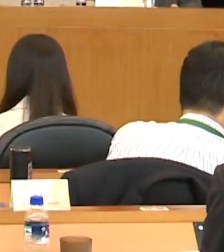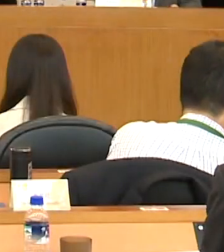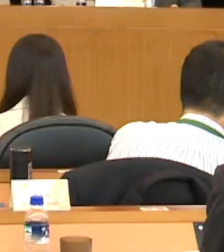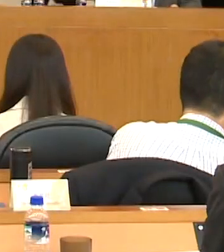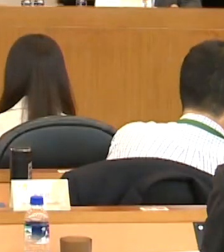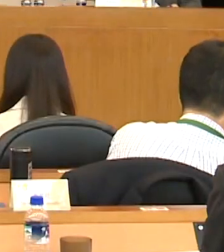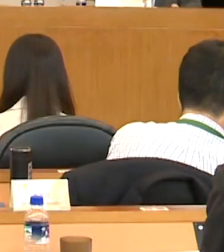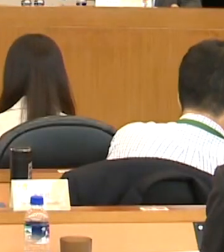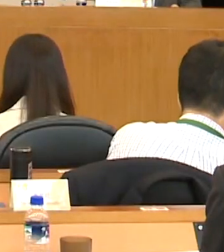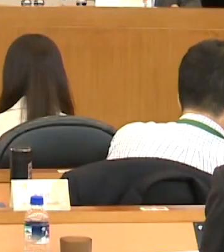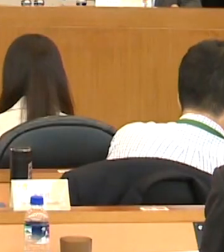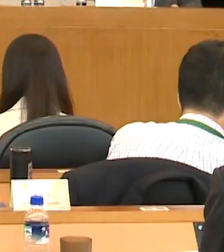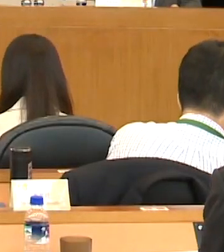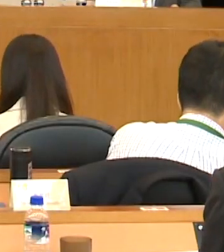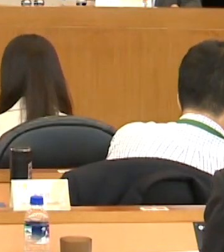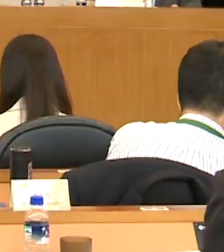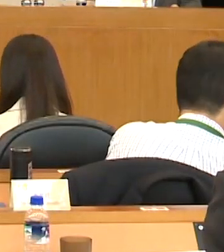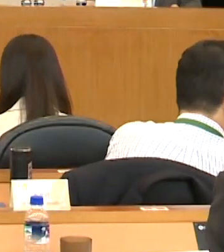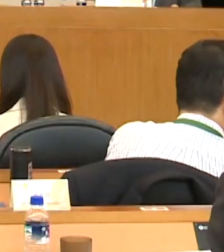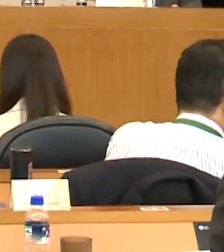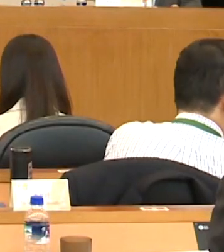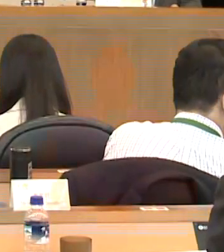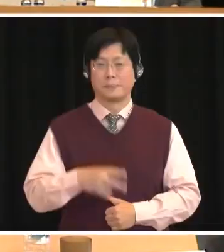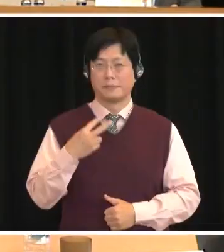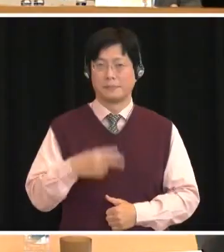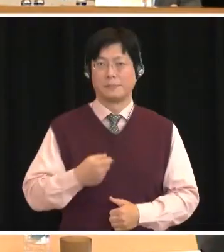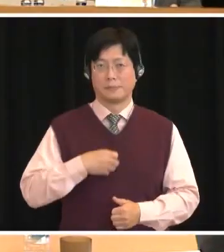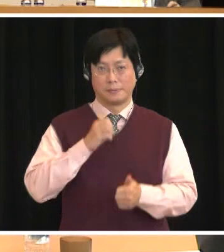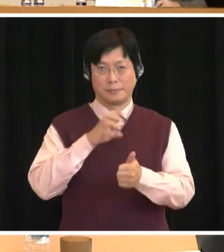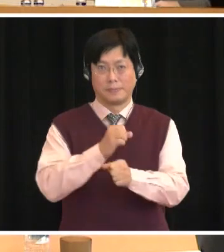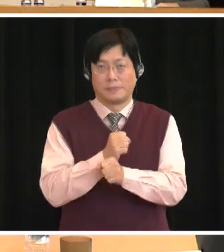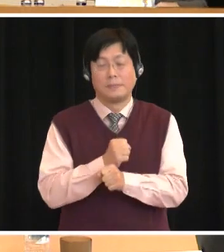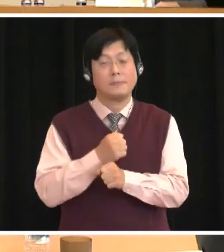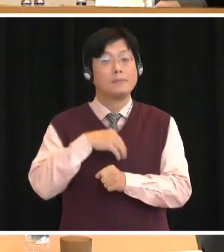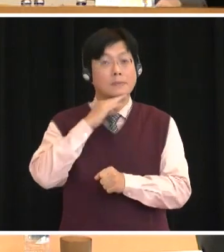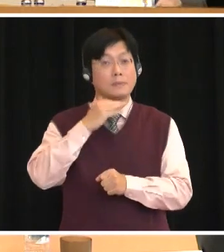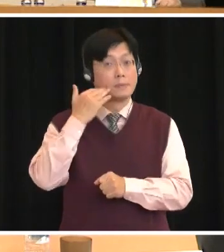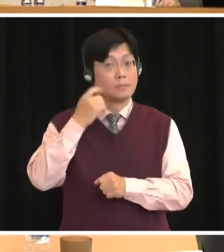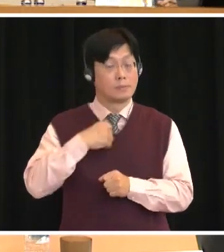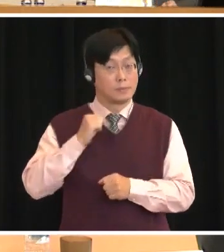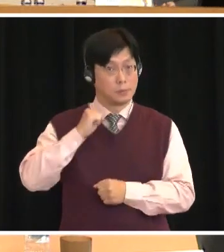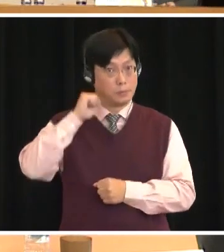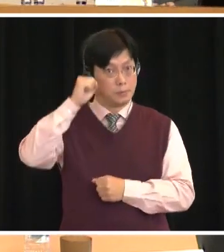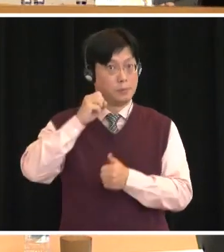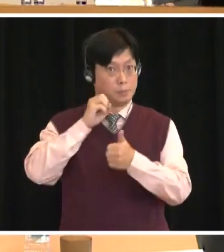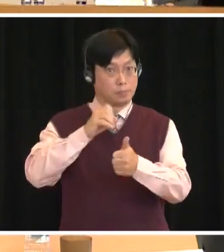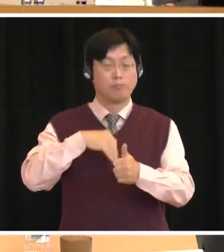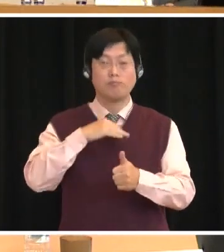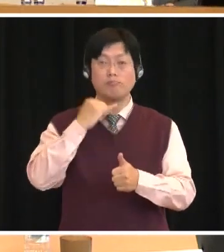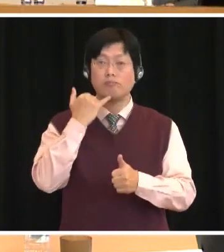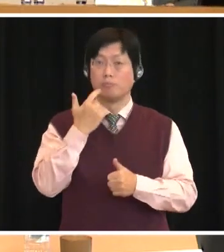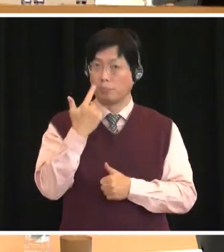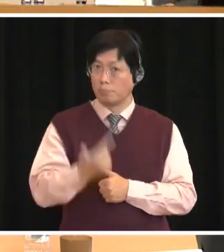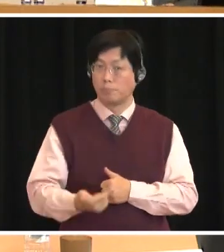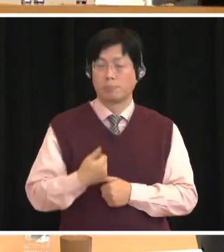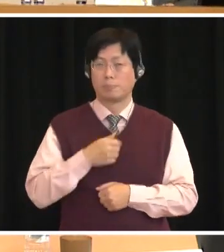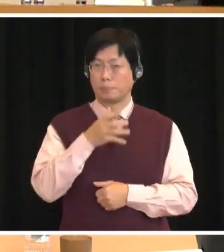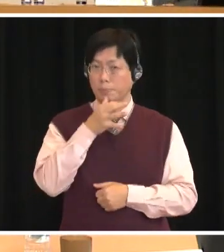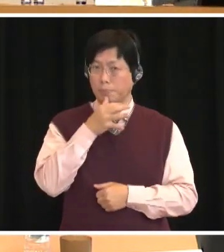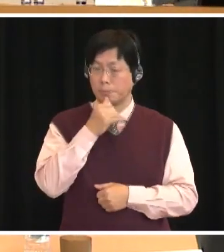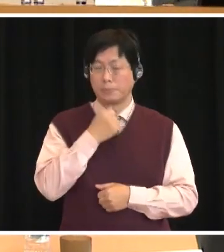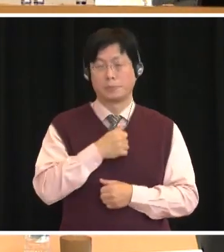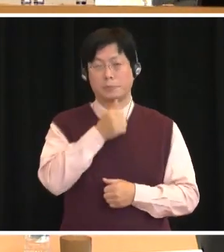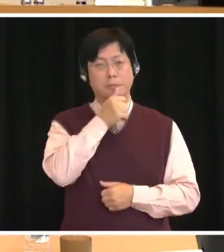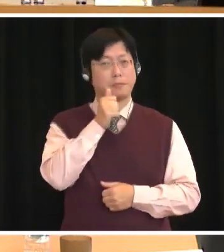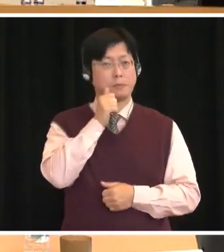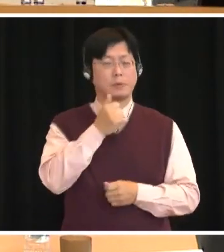各位贵宾，会议现在开始。同时提醒您，如稍后要进行发言的话呢，可以稍微放慢您的速度，以利口